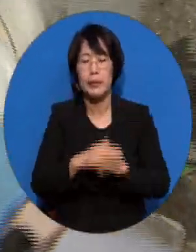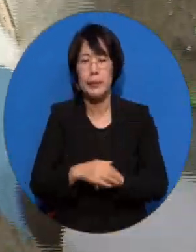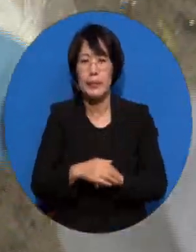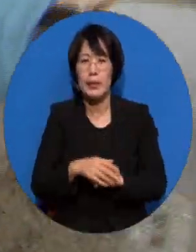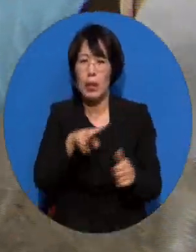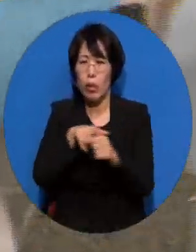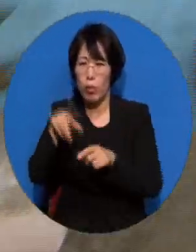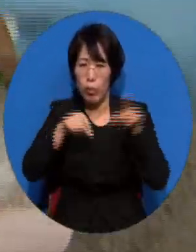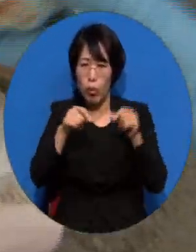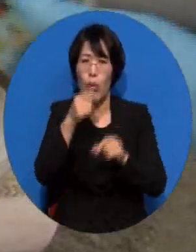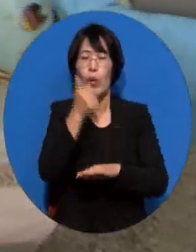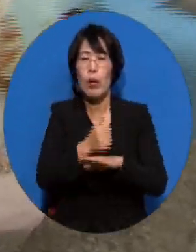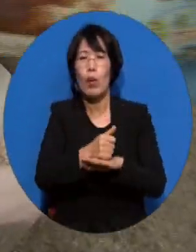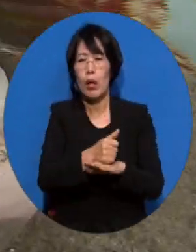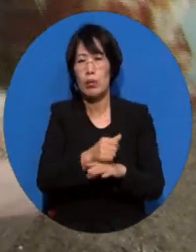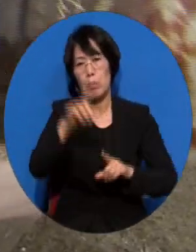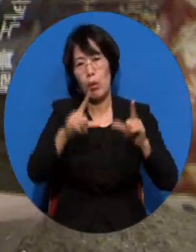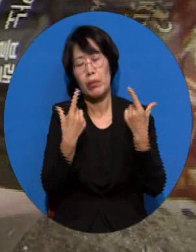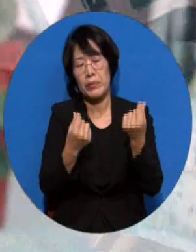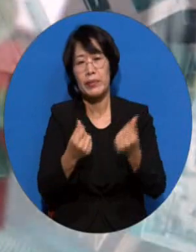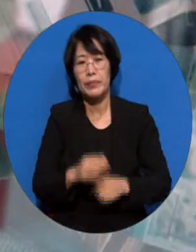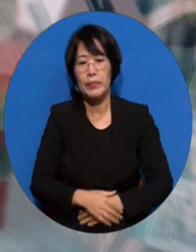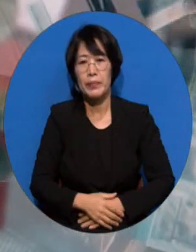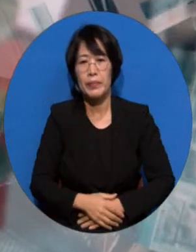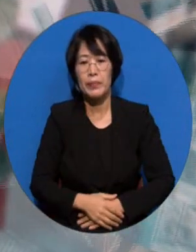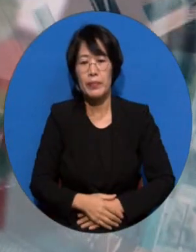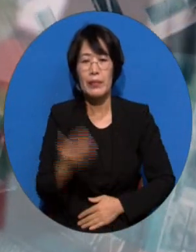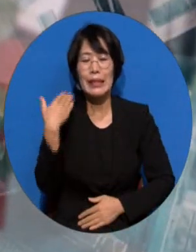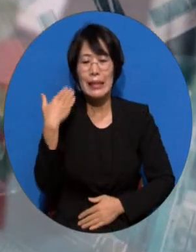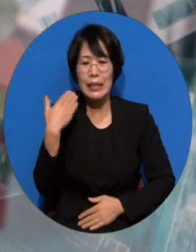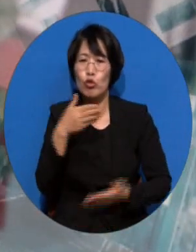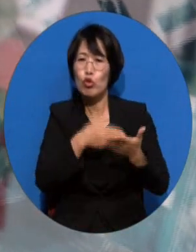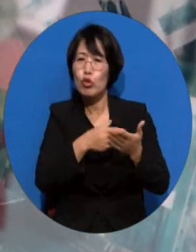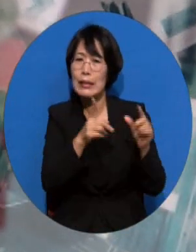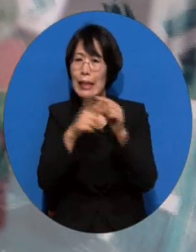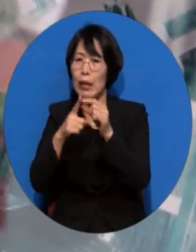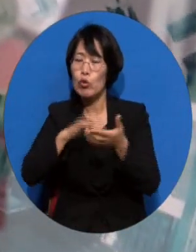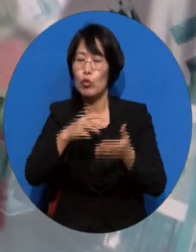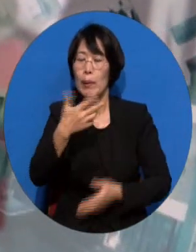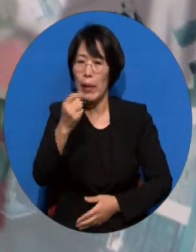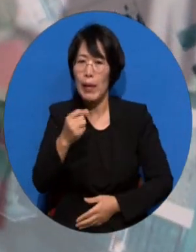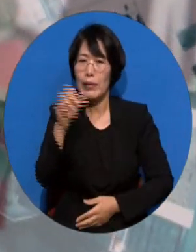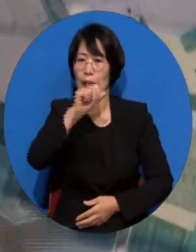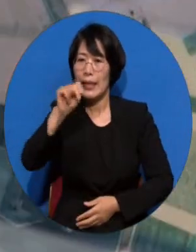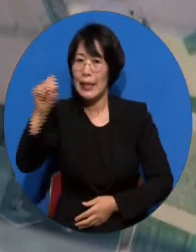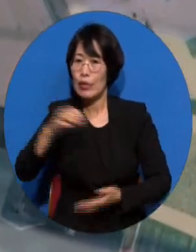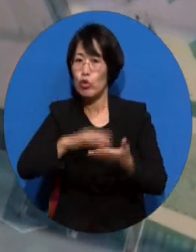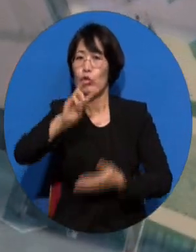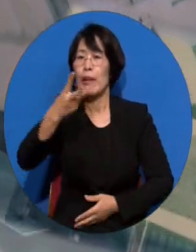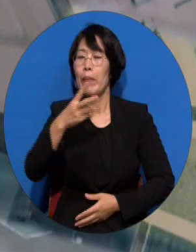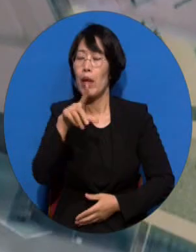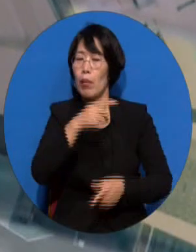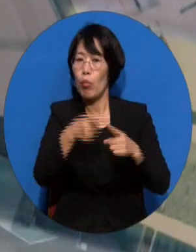빅데이터를 분석한 결과도 이 같은 흐름과 비슷했습니다. 최근 뉴스 기사 약 8만 건과 SNS 300건을